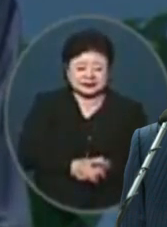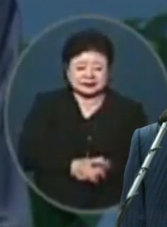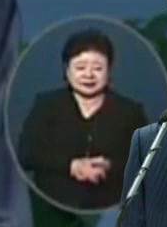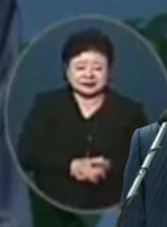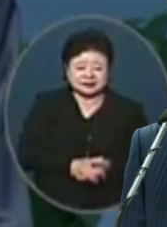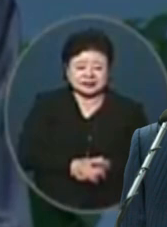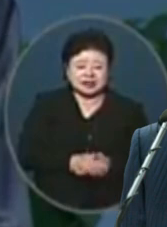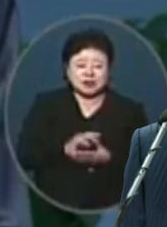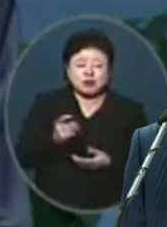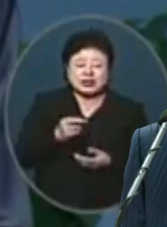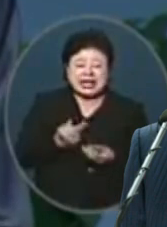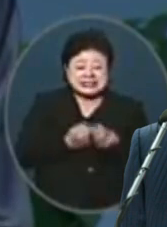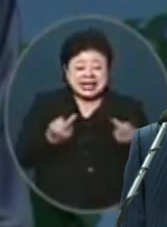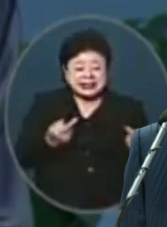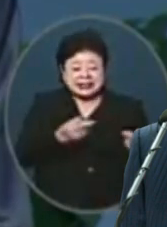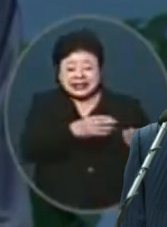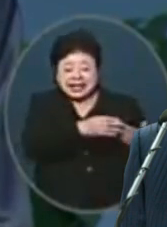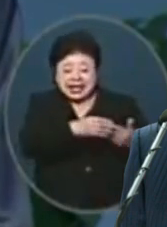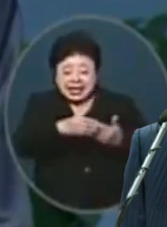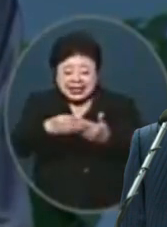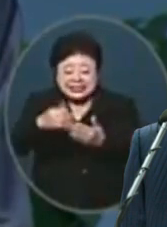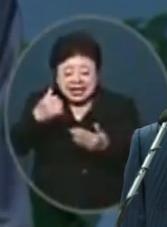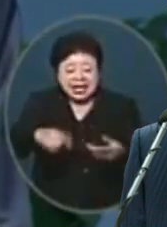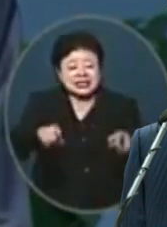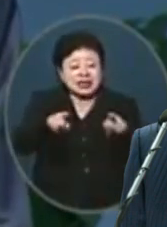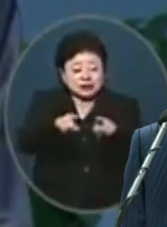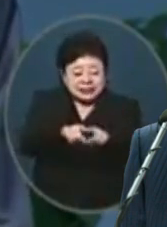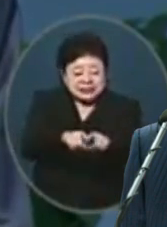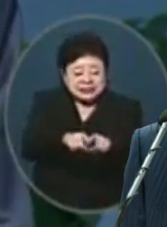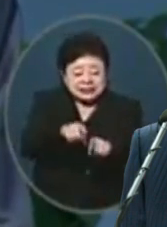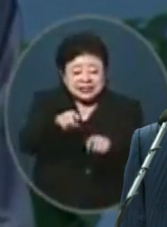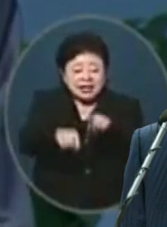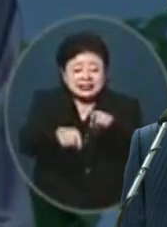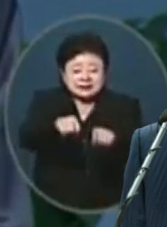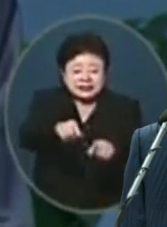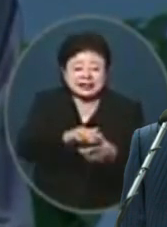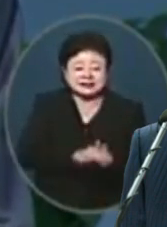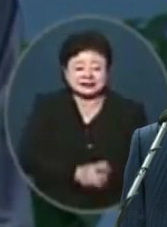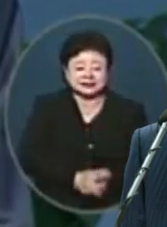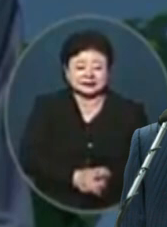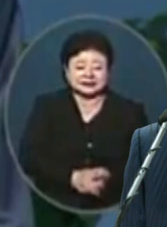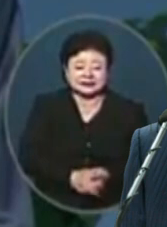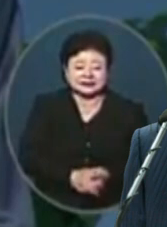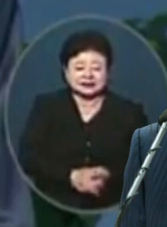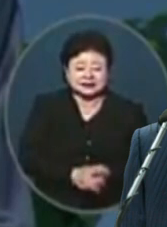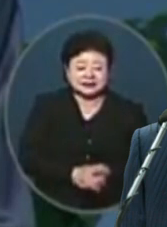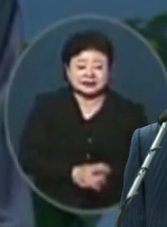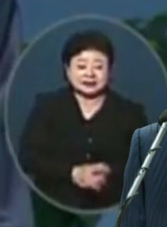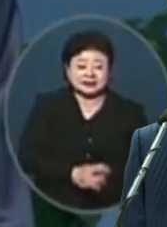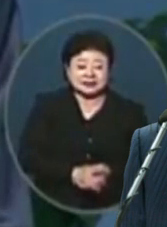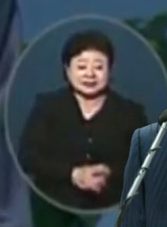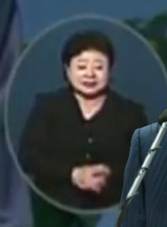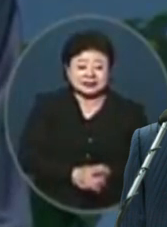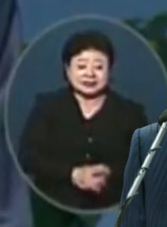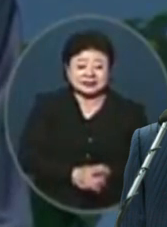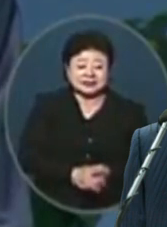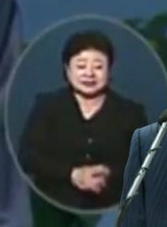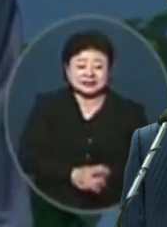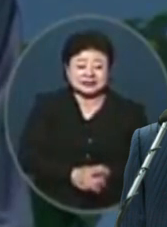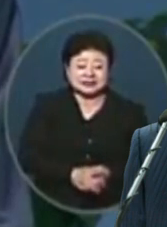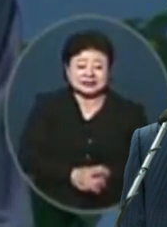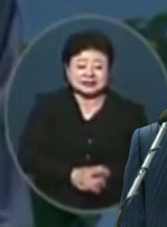그래서 모리아산까지 그 아들과 같이 갔습니다. 이삭에게 짐을